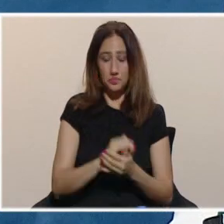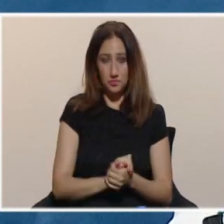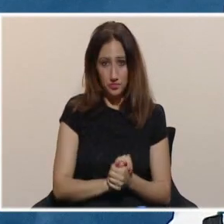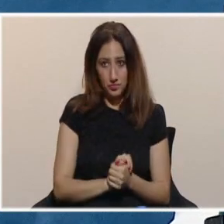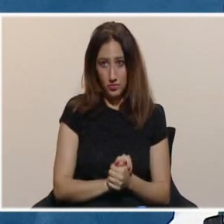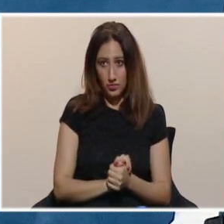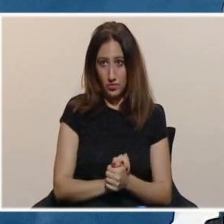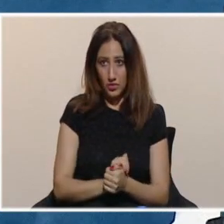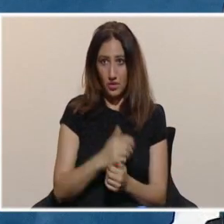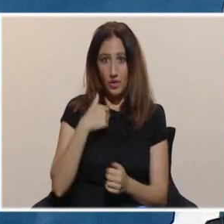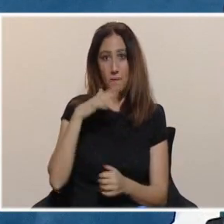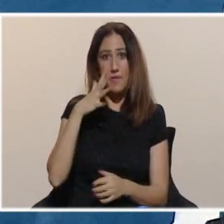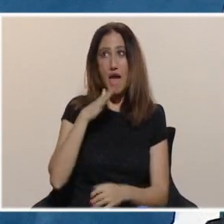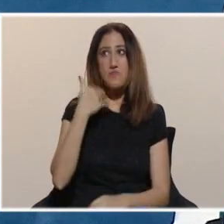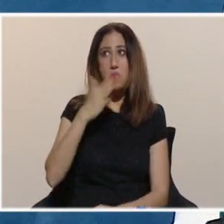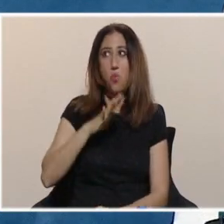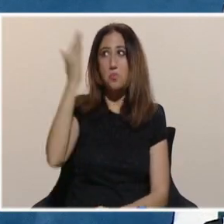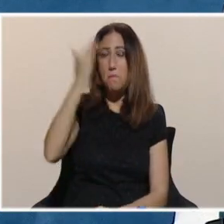يمكن ما رجعش تاني،